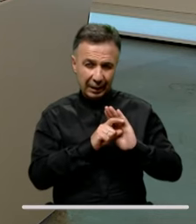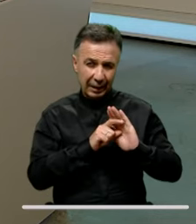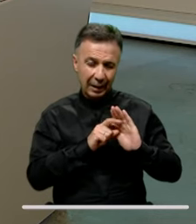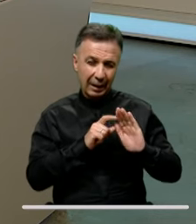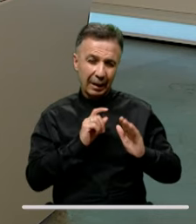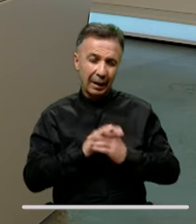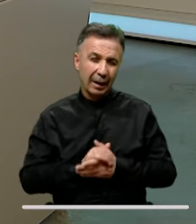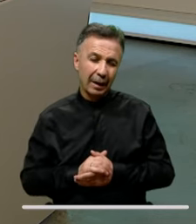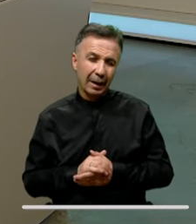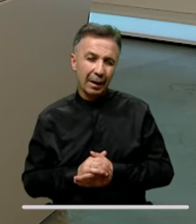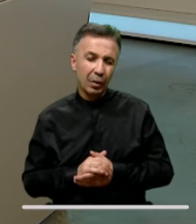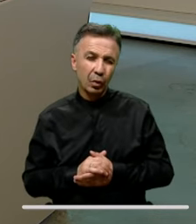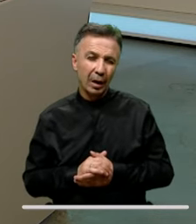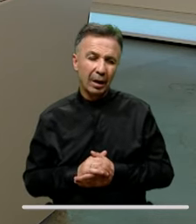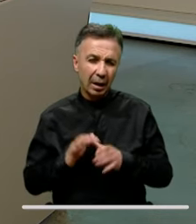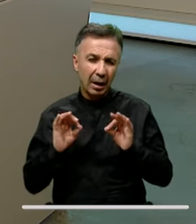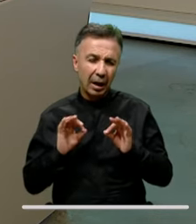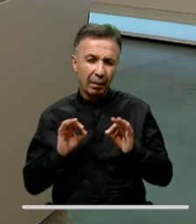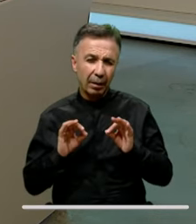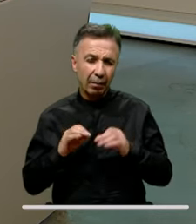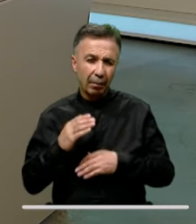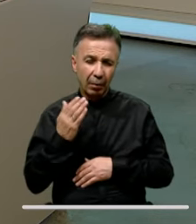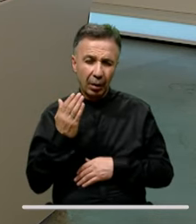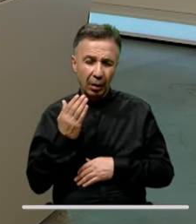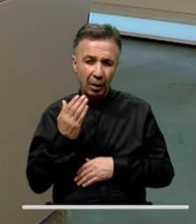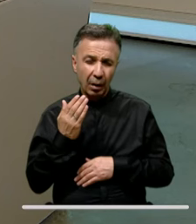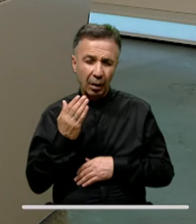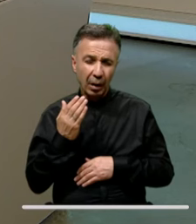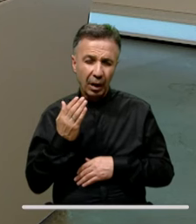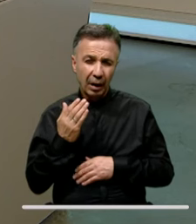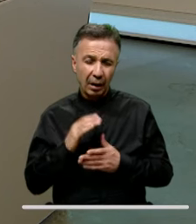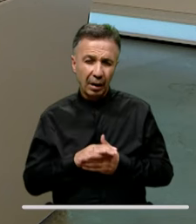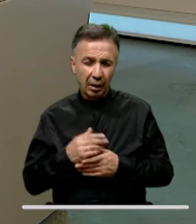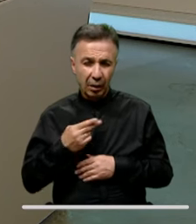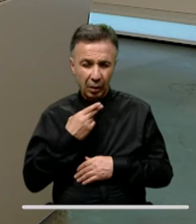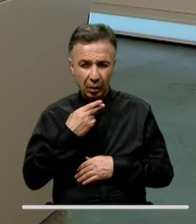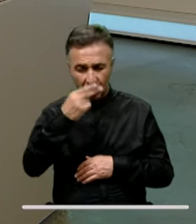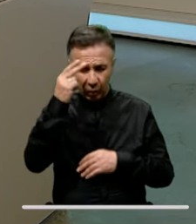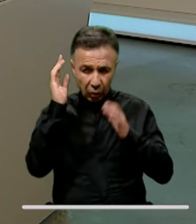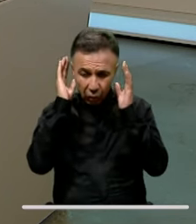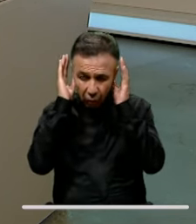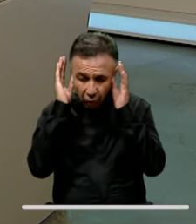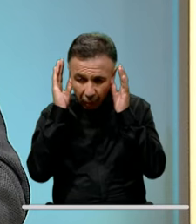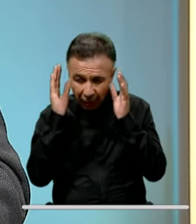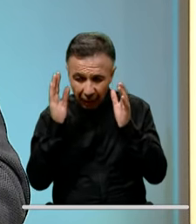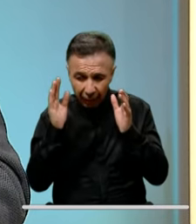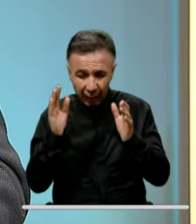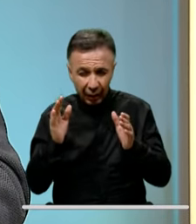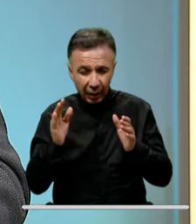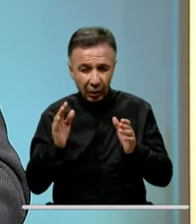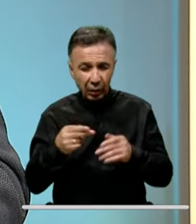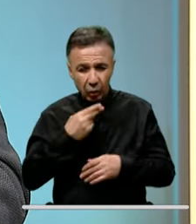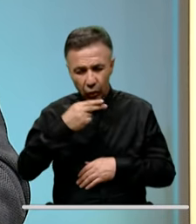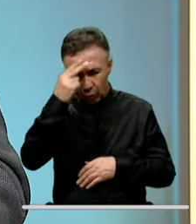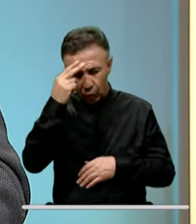şeyle öbür süreler ben okuyorum. Derler Kehf suresini okumak daha mükellefti diyorlar. Bunun